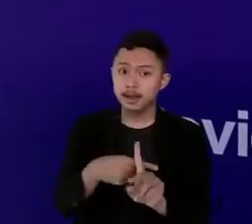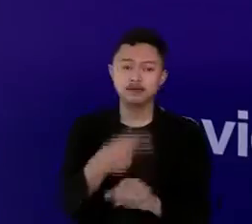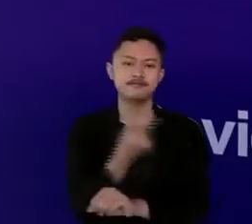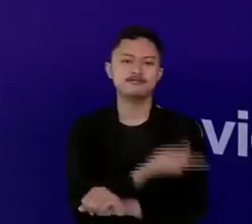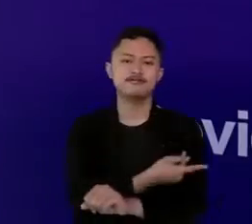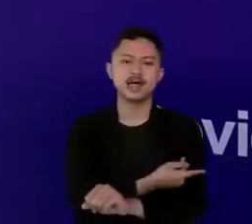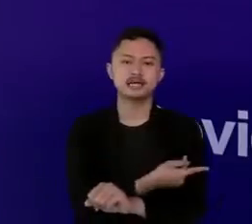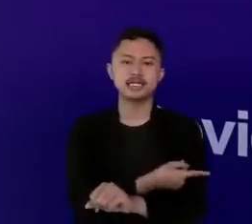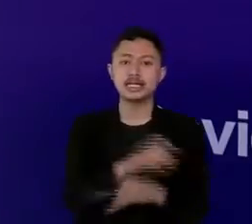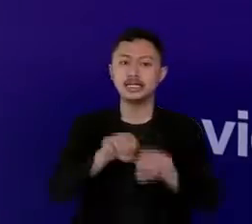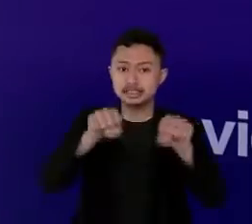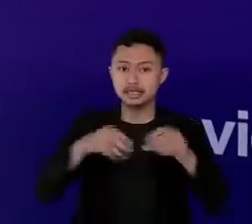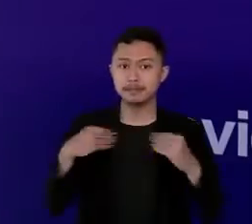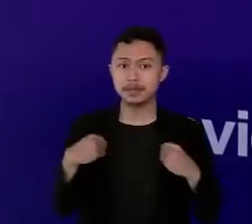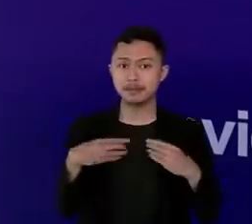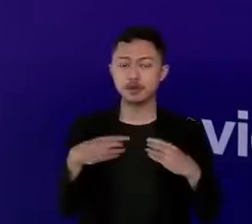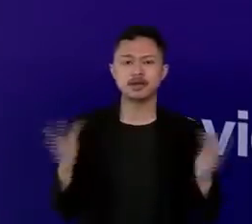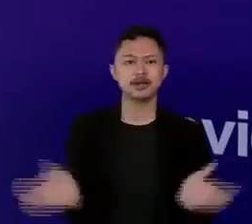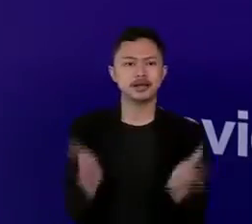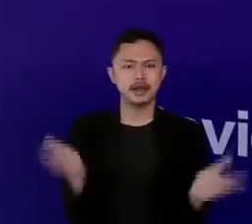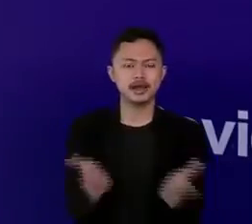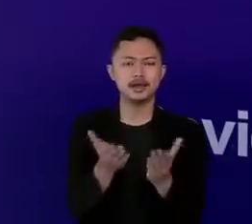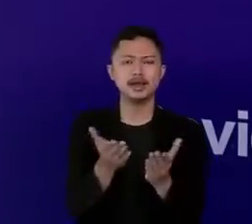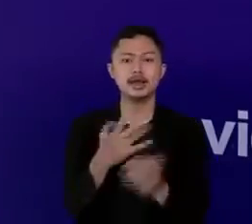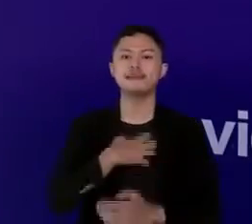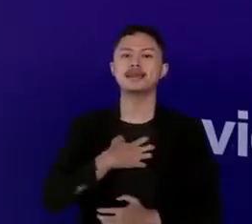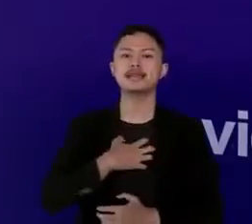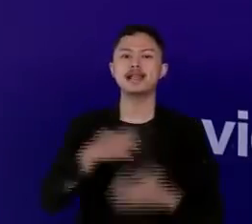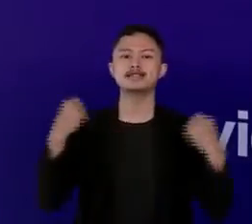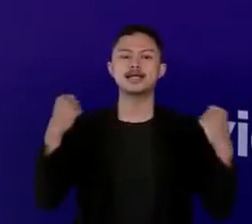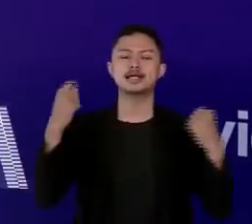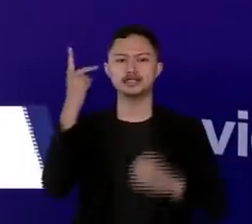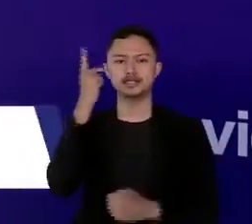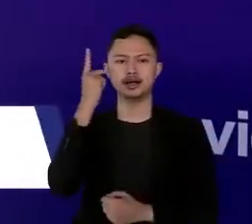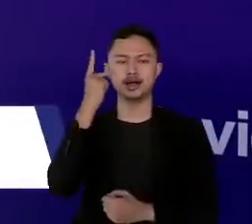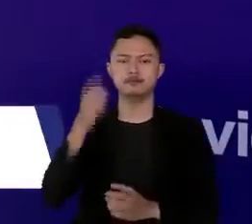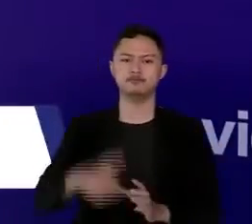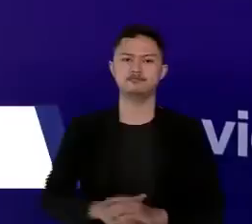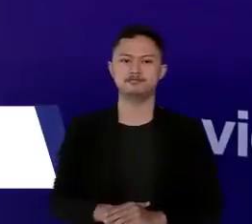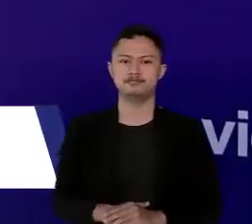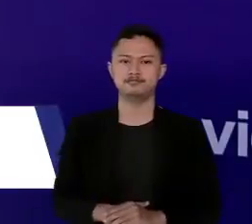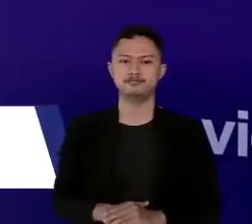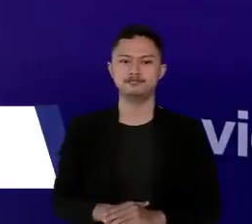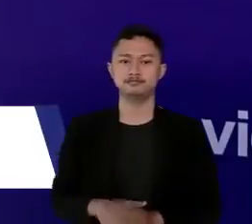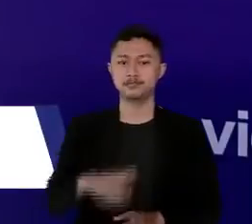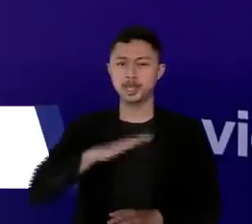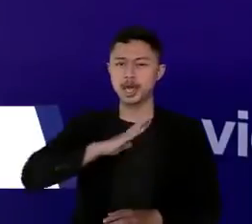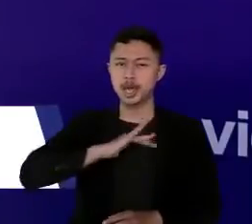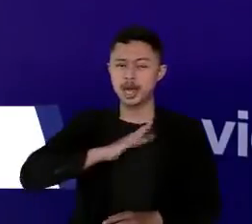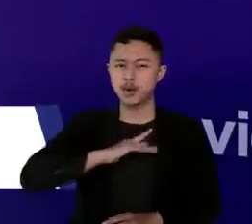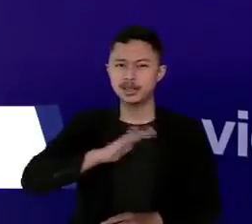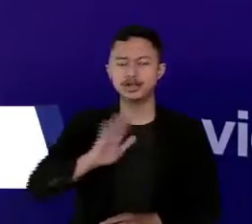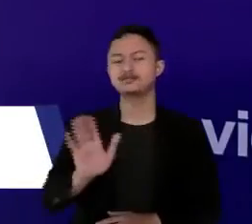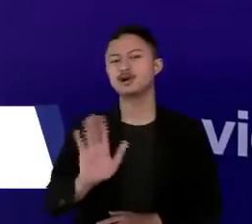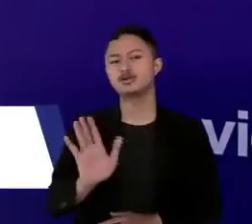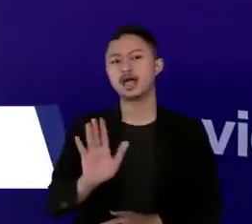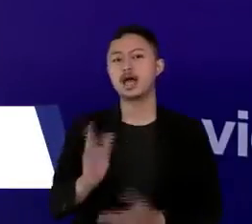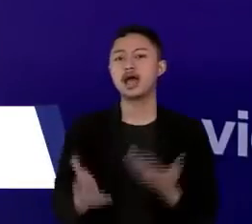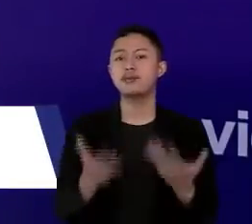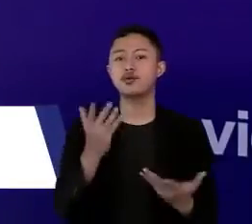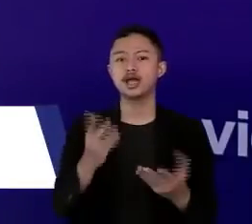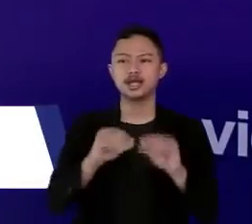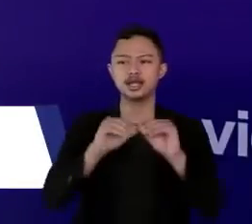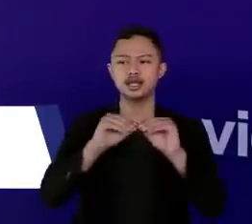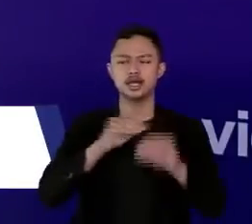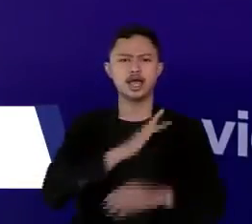di tingkatkan sistem imun dinaikkan jaga kesehatan mental ya dan jangan khawatir walaupun tadi produk juga